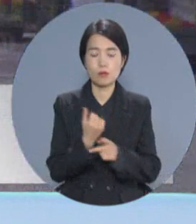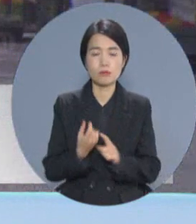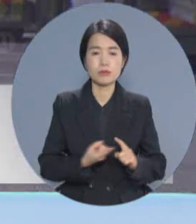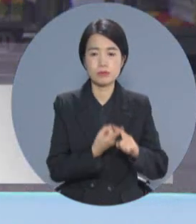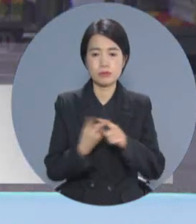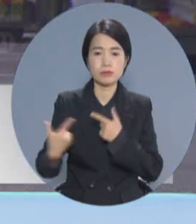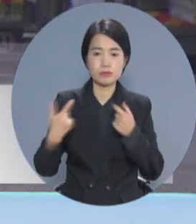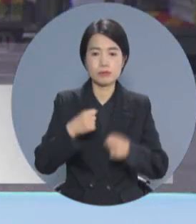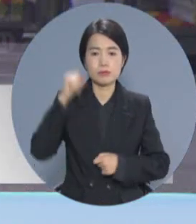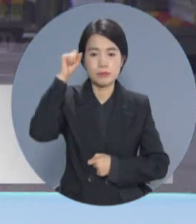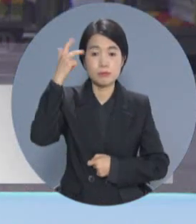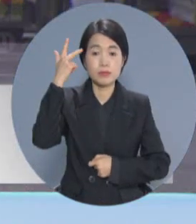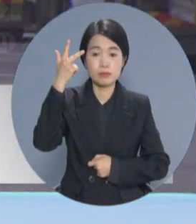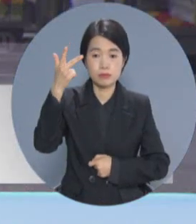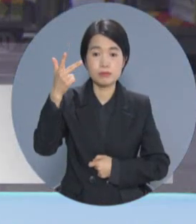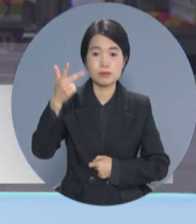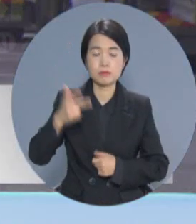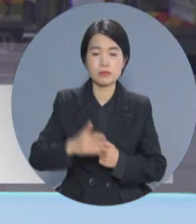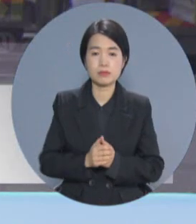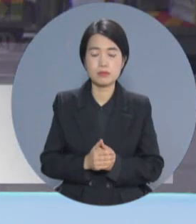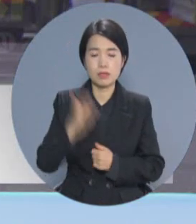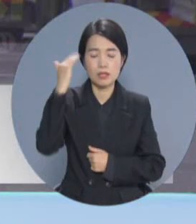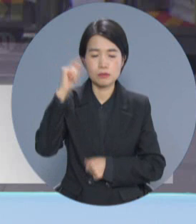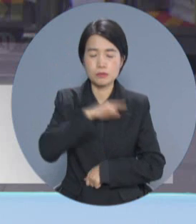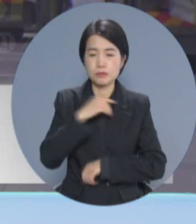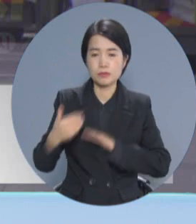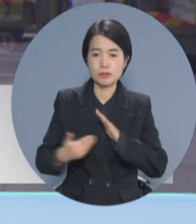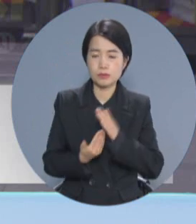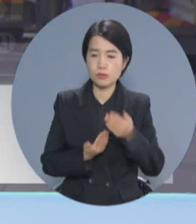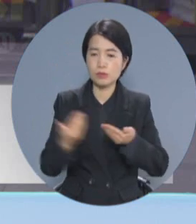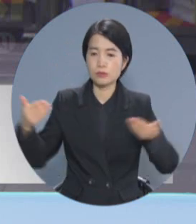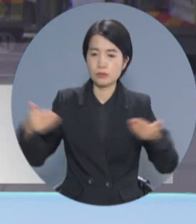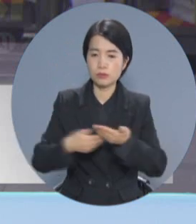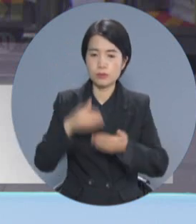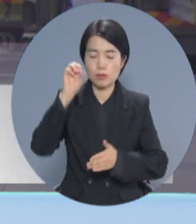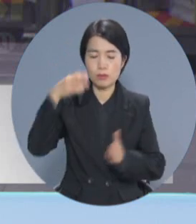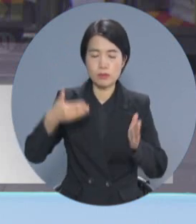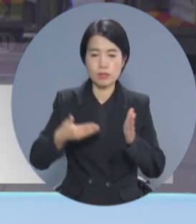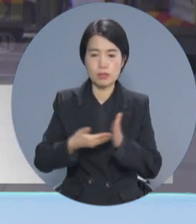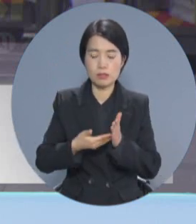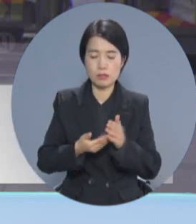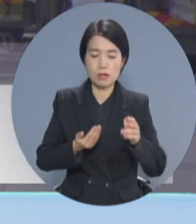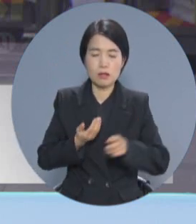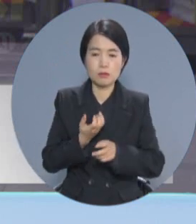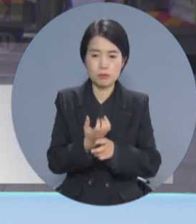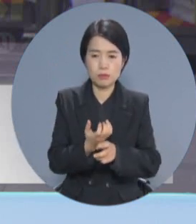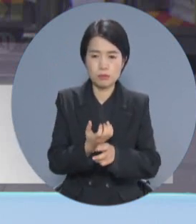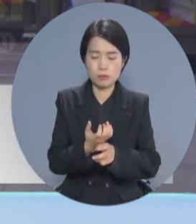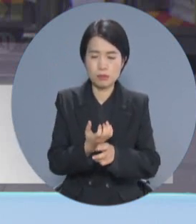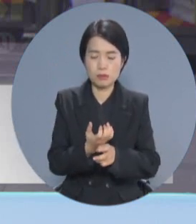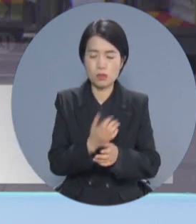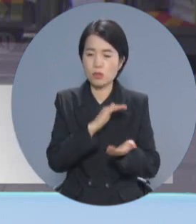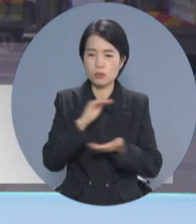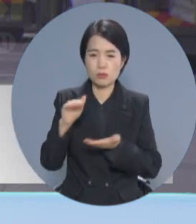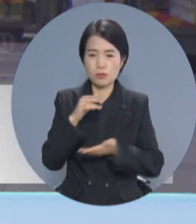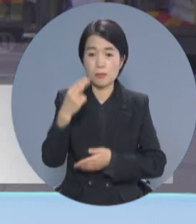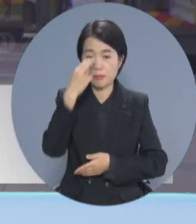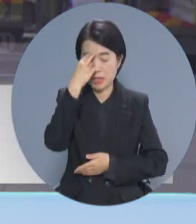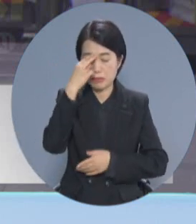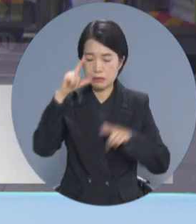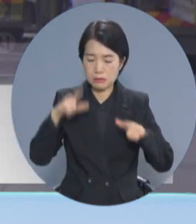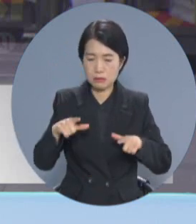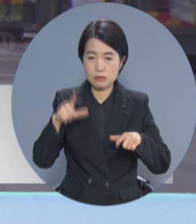화물연대 총파업 일주일째입니다. 국내 최대 수출입 항만인 광양항 육로 운송길은 사실상 막혔고